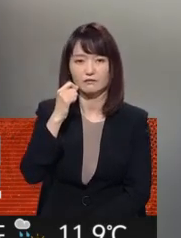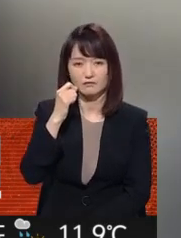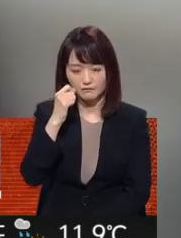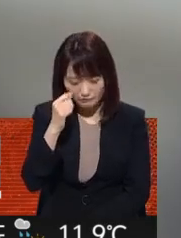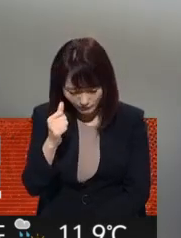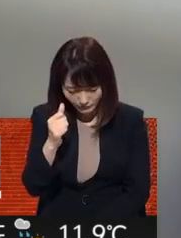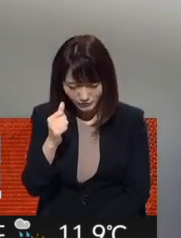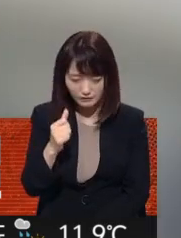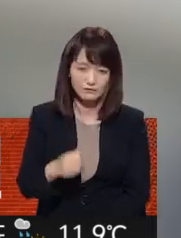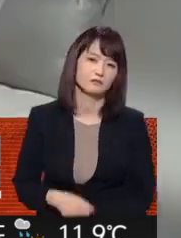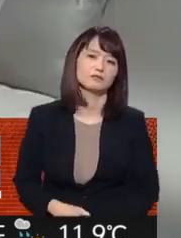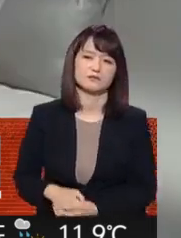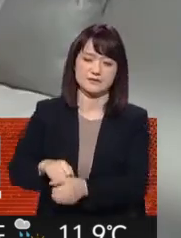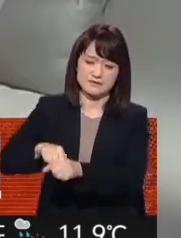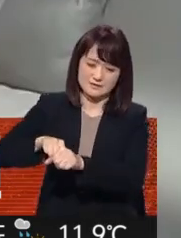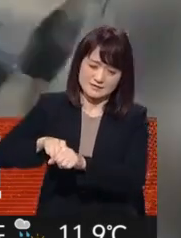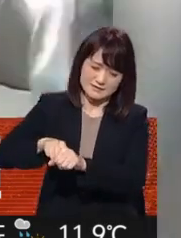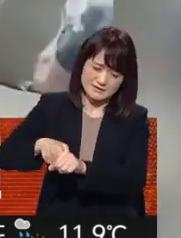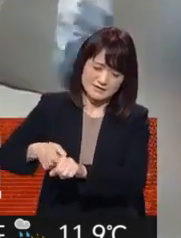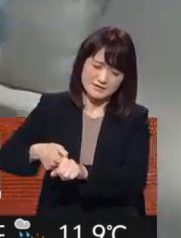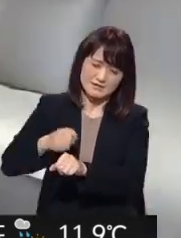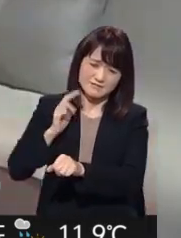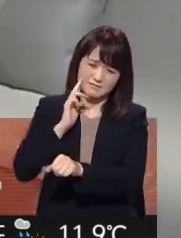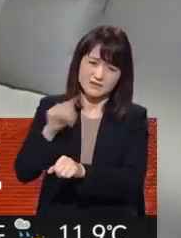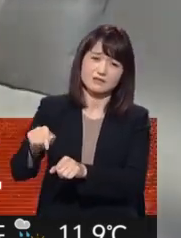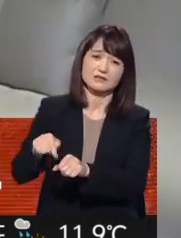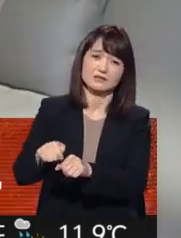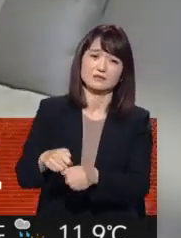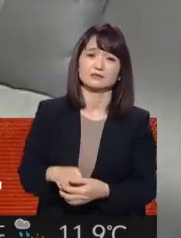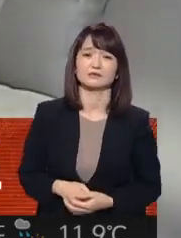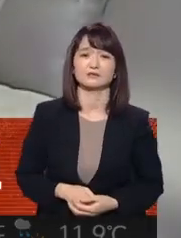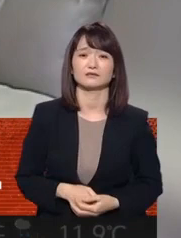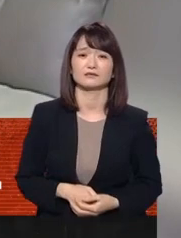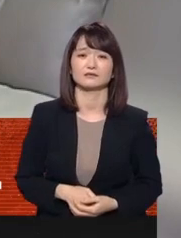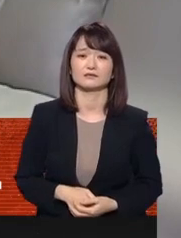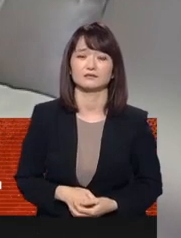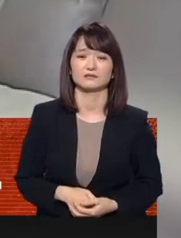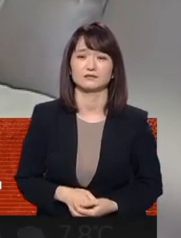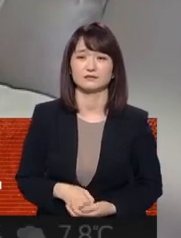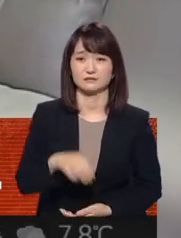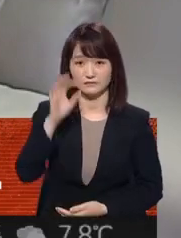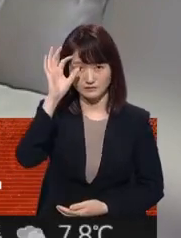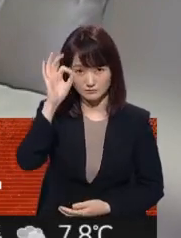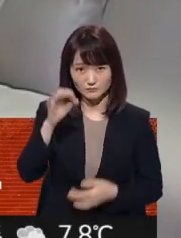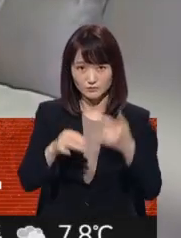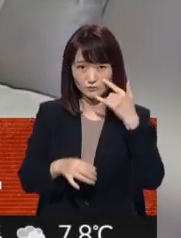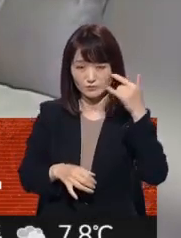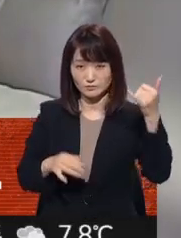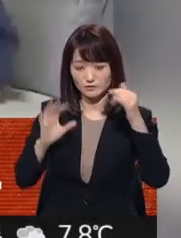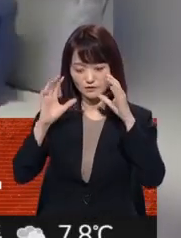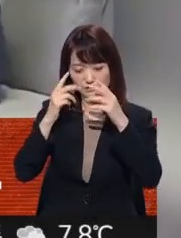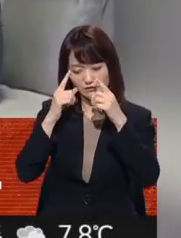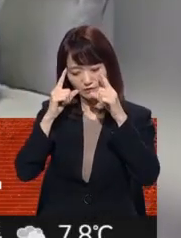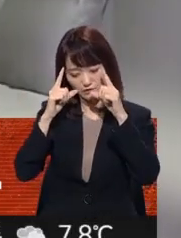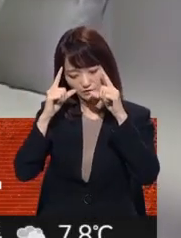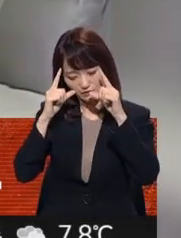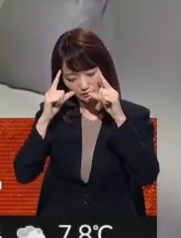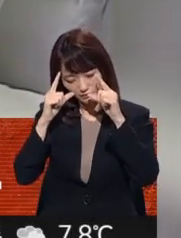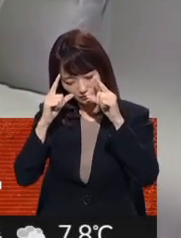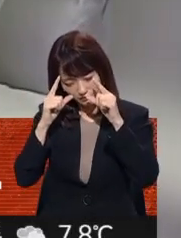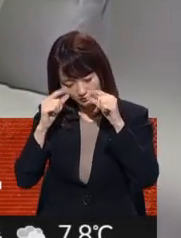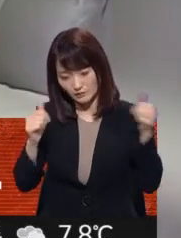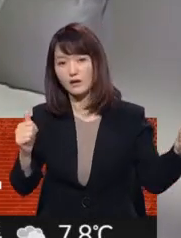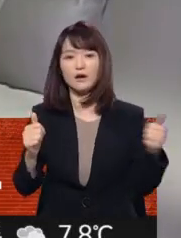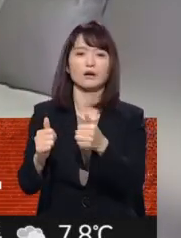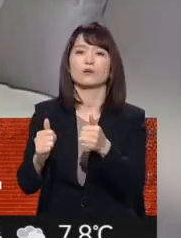시작한 겁니다. 아니, 고문 중에 제일 악독한 고문이 잠 못 자게 하는 고문이라던데. 네, 보신 것처럼 부모는 아이가 잠들려고 하면 또 와서 저를 억지로